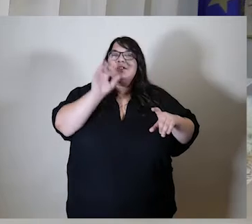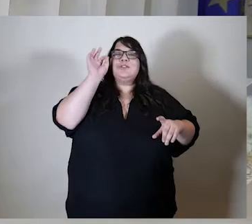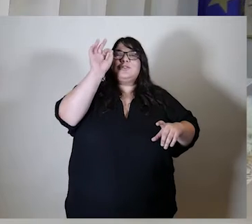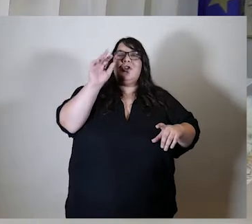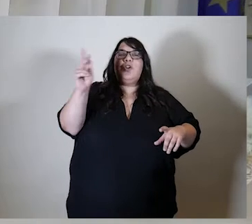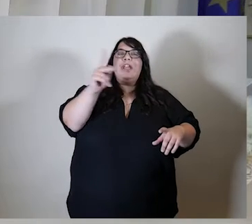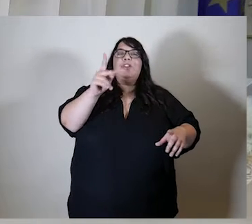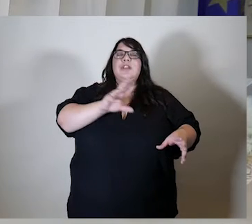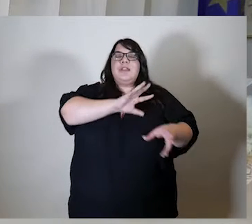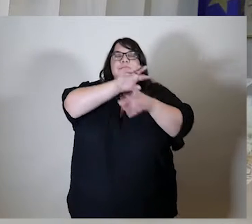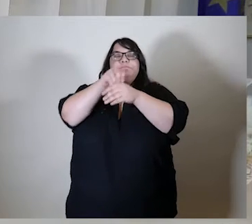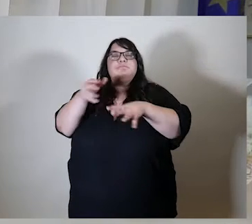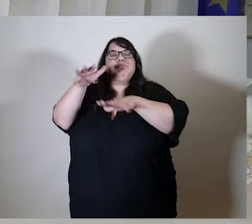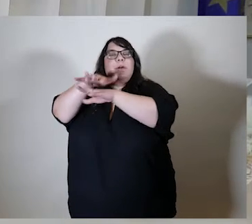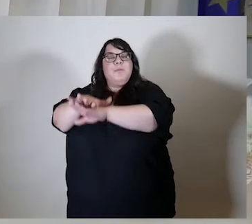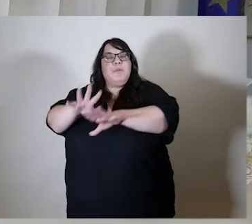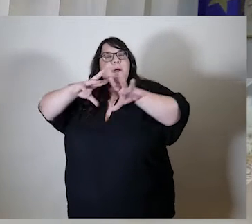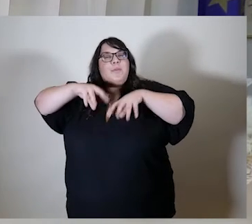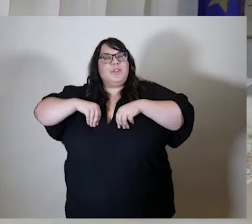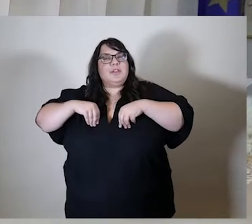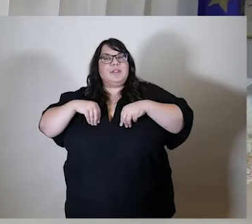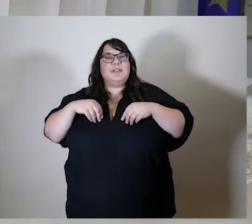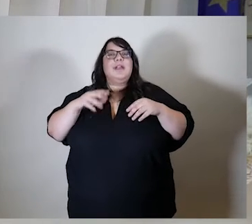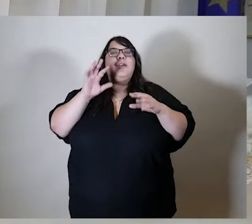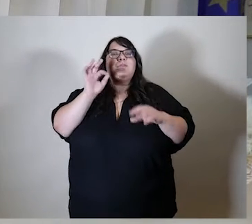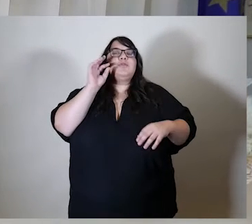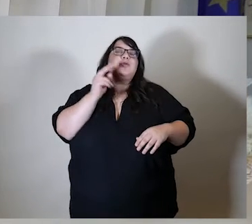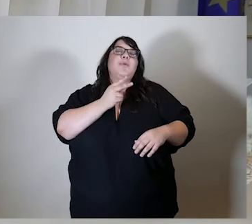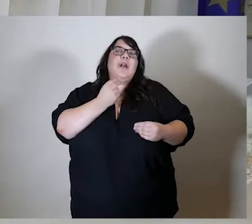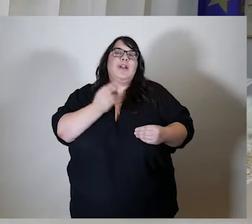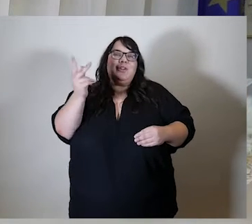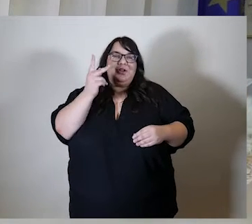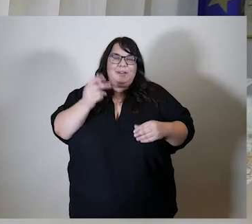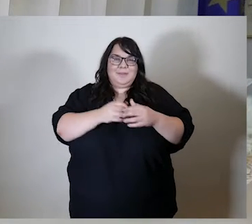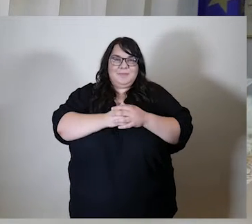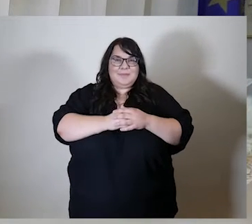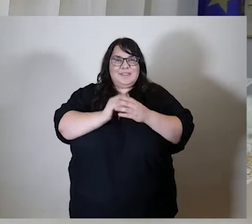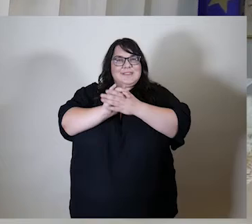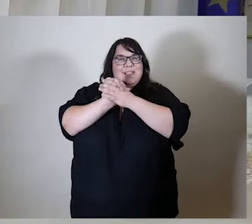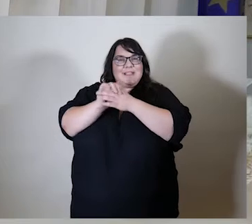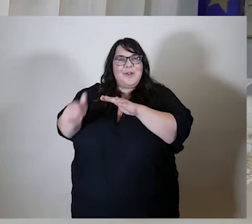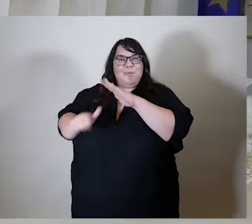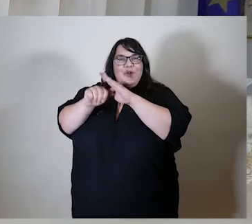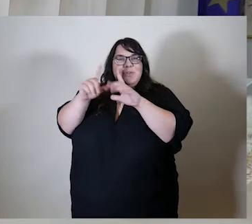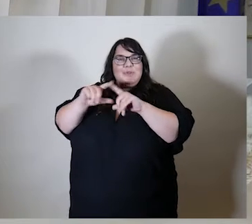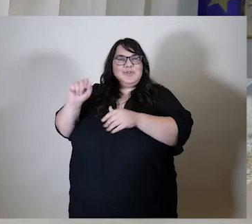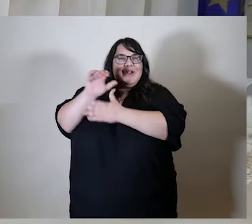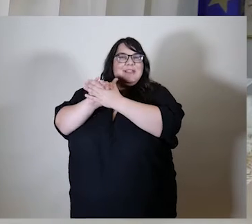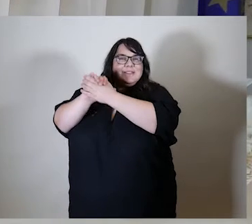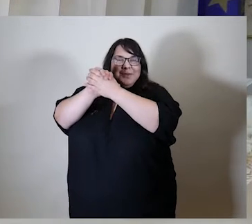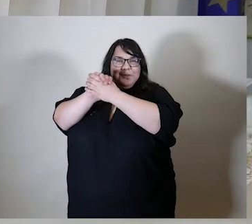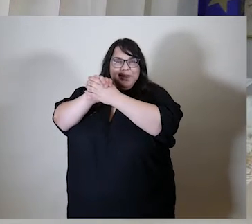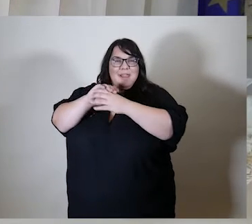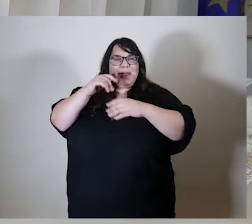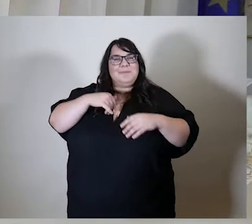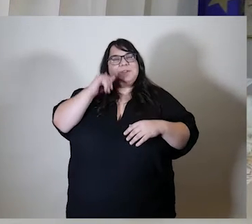και συμβάλλουν στην κοινωνική αποδοχή και ένταξη, ευαισθητοποιούν την κοινωνία. Συγχαίρουμε τον Πρόεδρο και το Διοικητικό Συμβούλιο